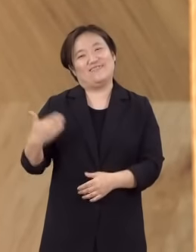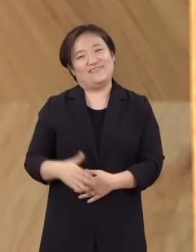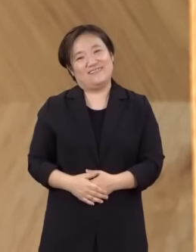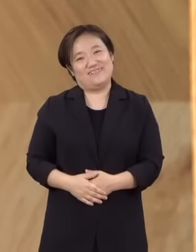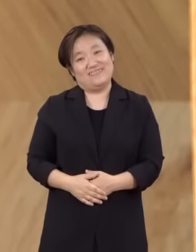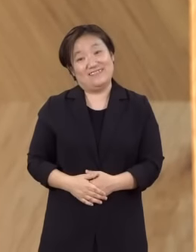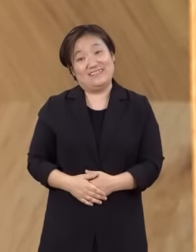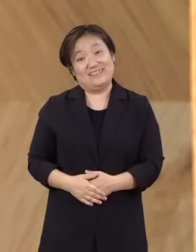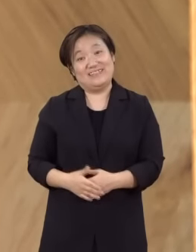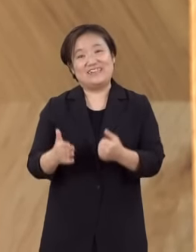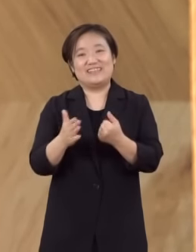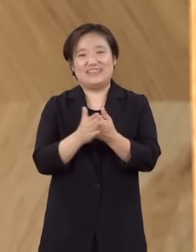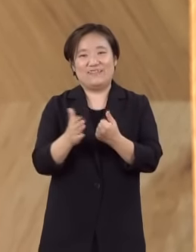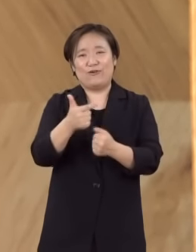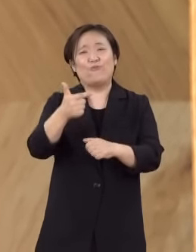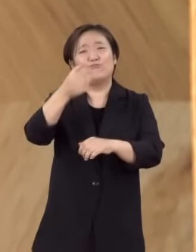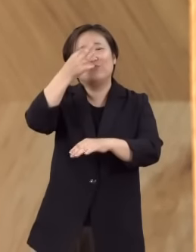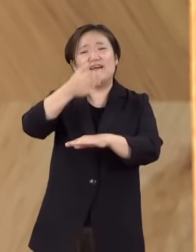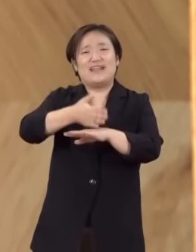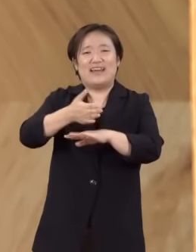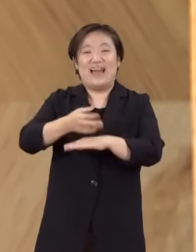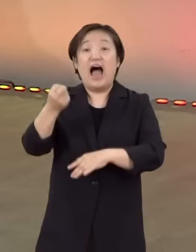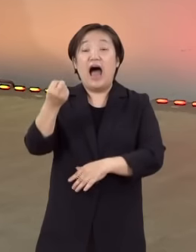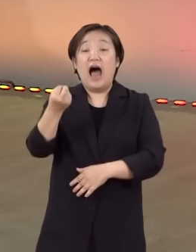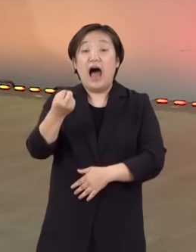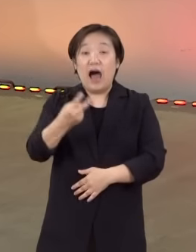보질 못했어요 하여튼 반갑습니다